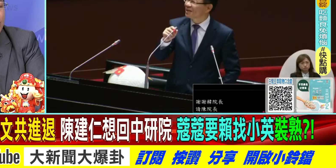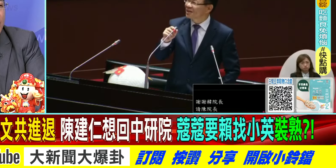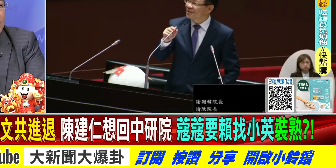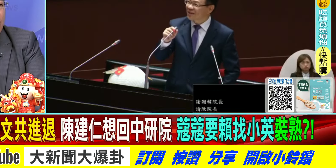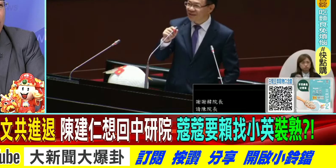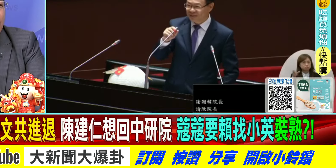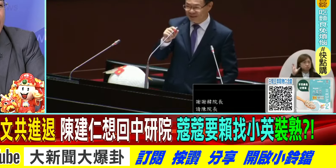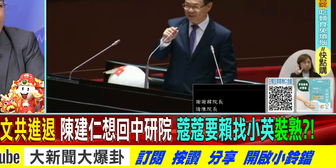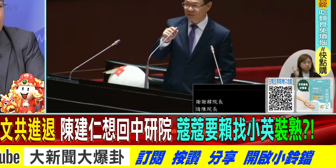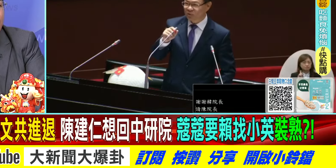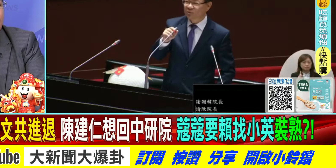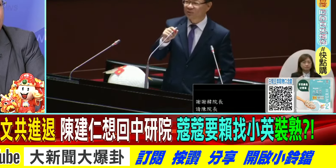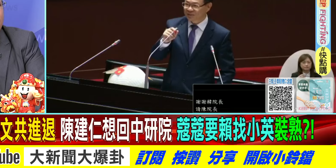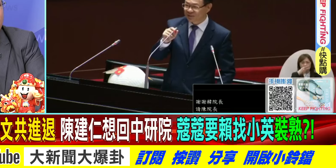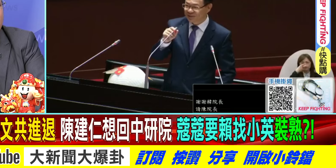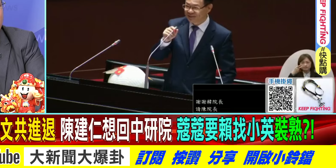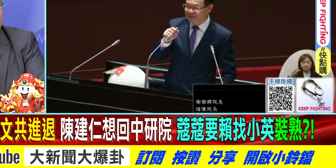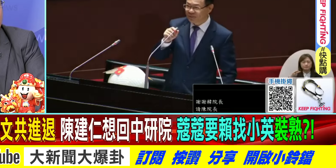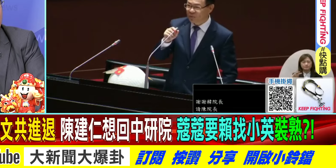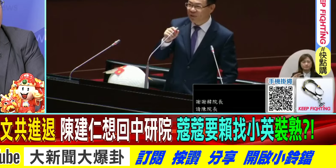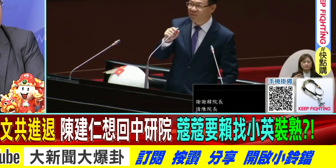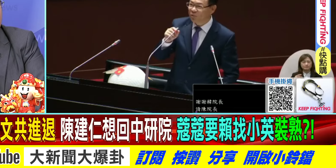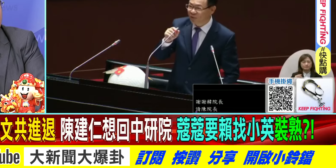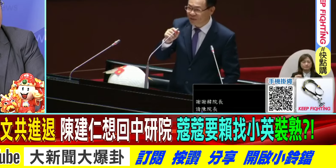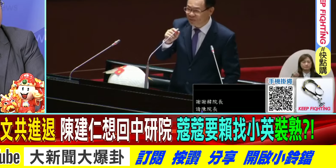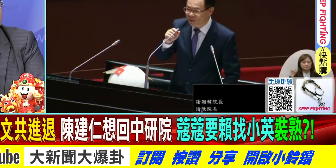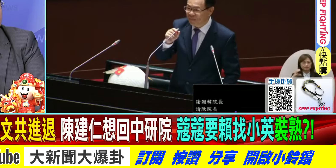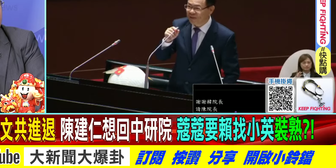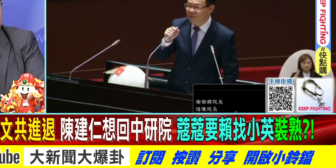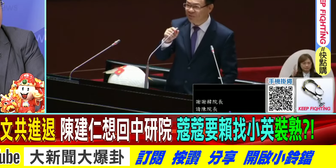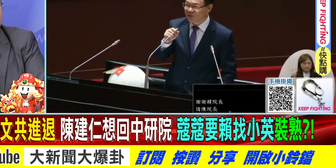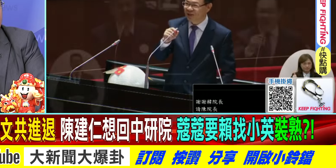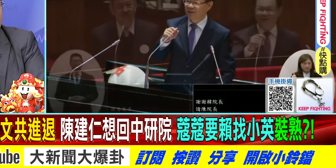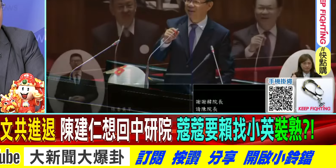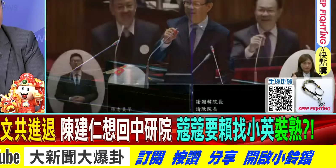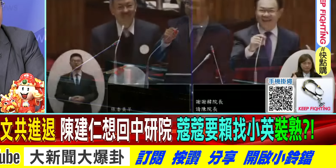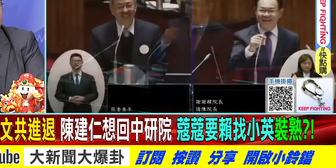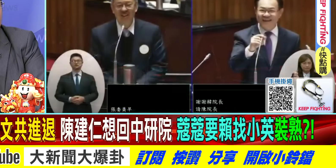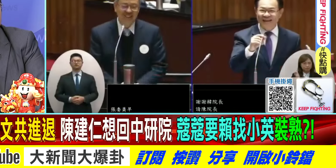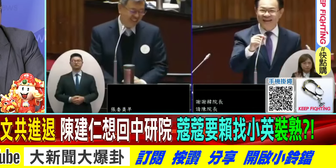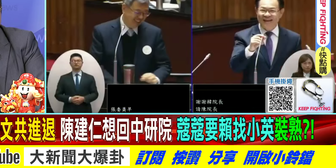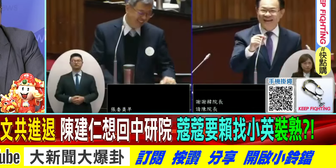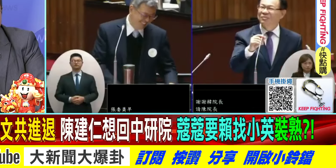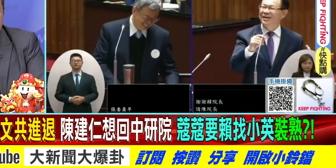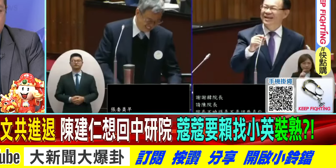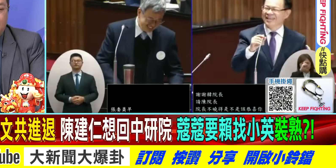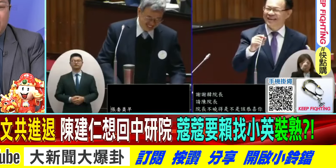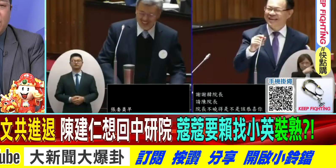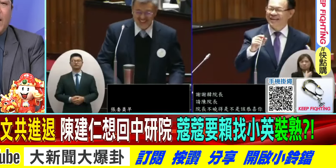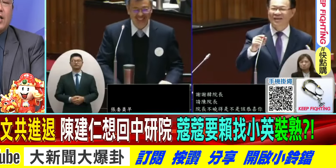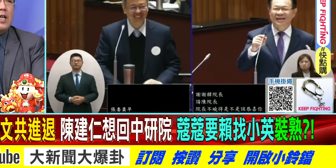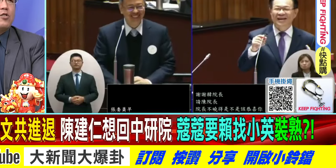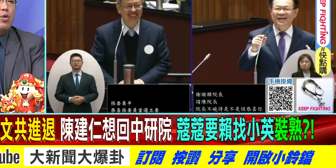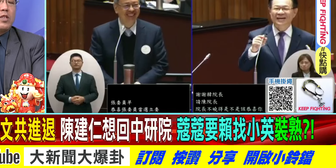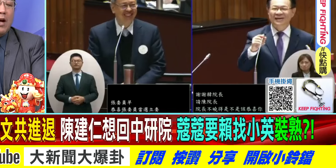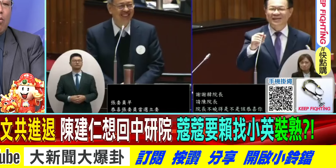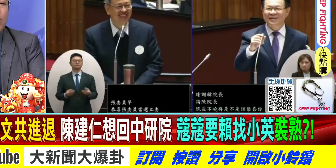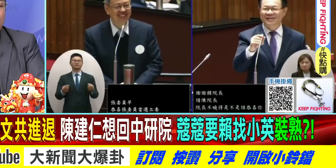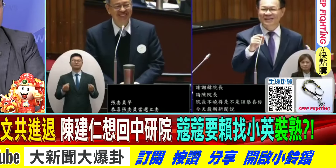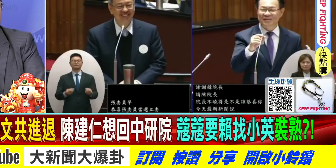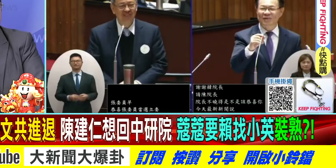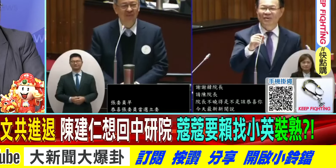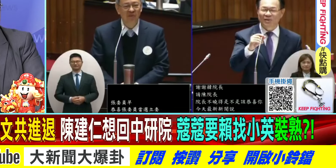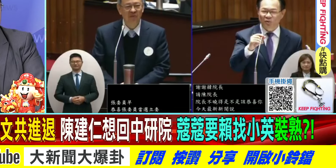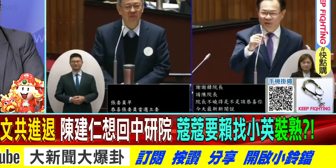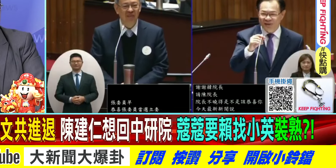手继续可以操控我的赖政府？520后的赖政府，不管是什么内阁哦，那他所掌握